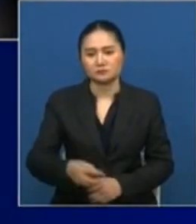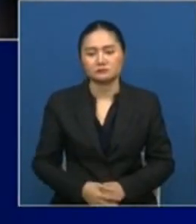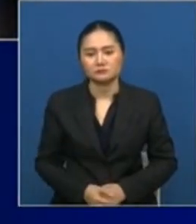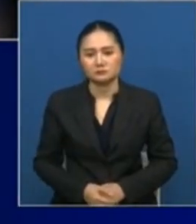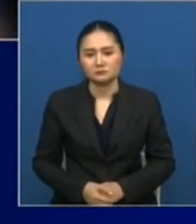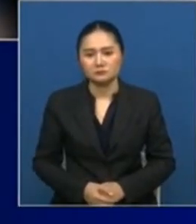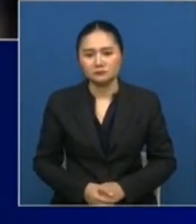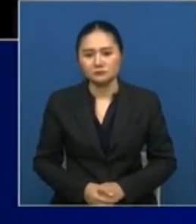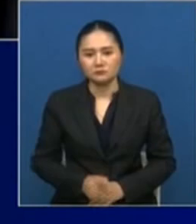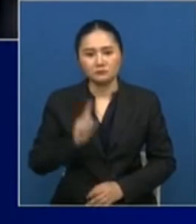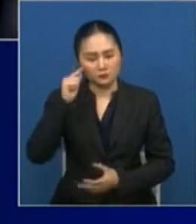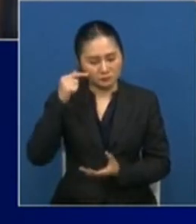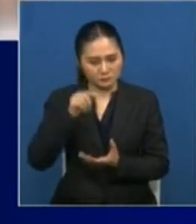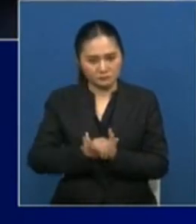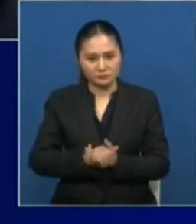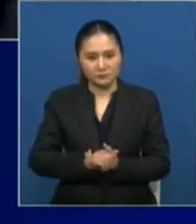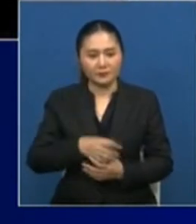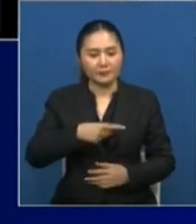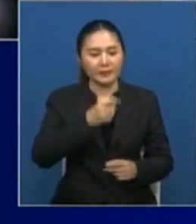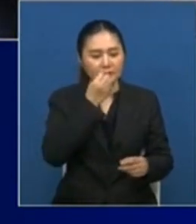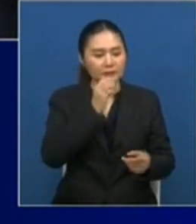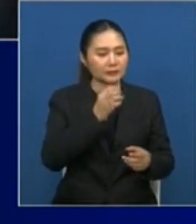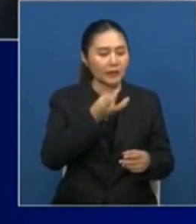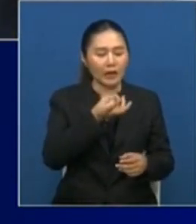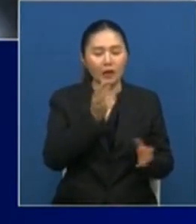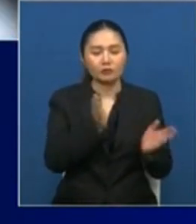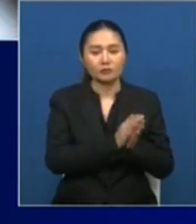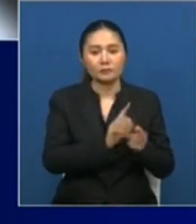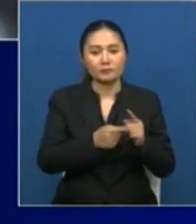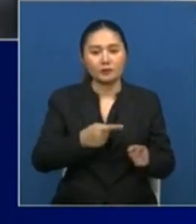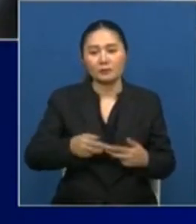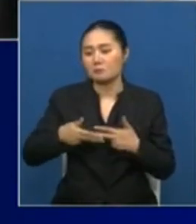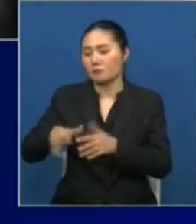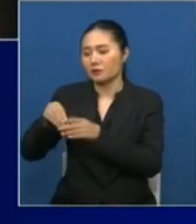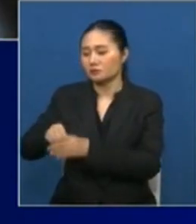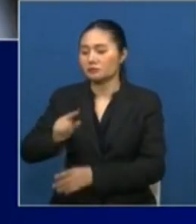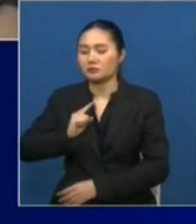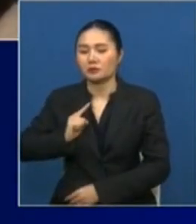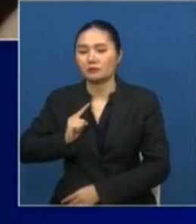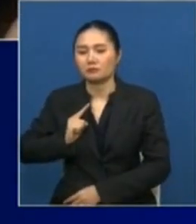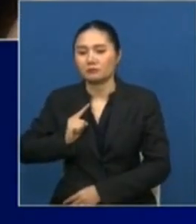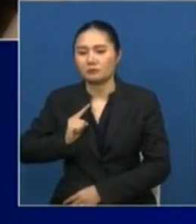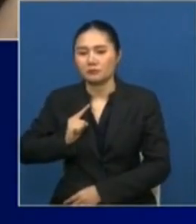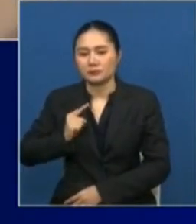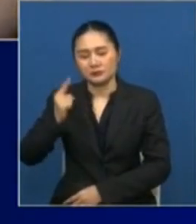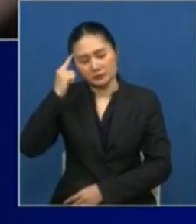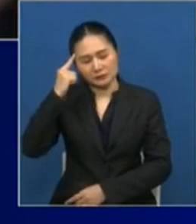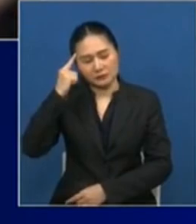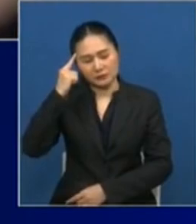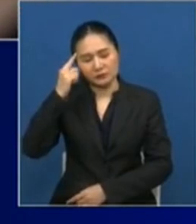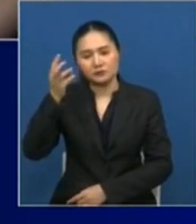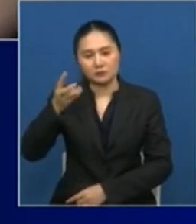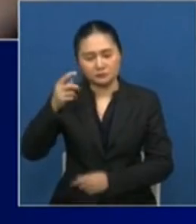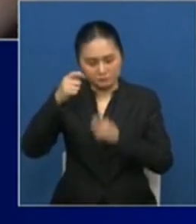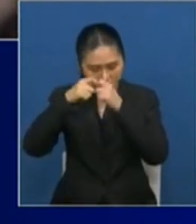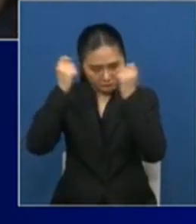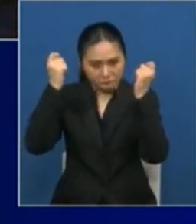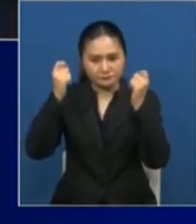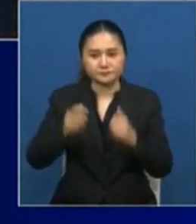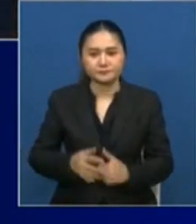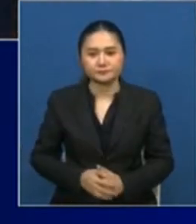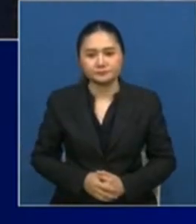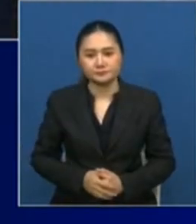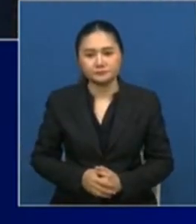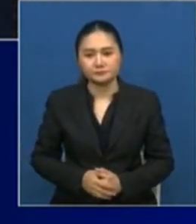ที่เมียของตัวเองเนี่ยไปกินข้าวกับเพื่อนแล้วปล่อยให้ตัวเองกลับมาอยู่ห้องพักคนเดียวก็เลยคิดสั้นแบบนี ้เศร้าเน